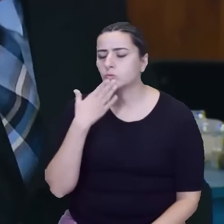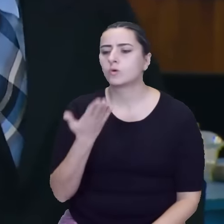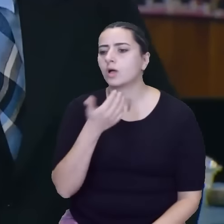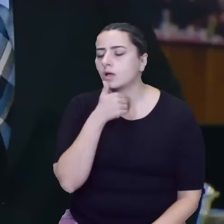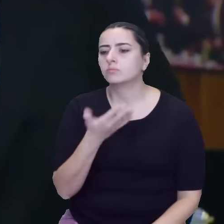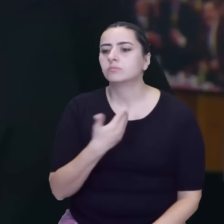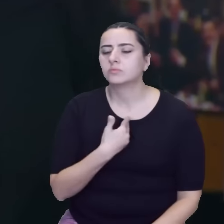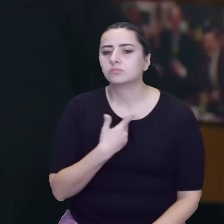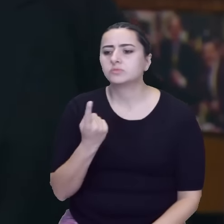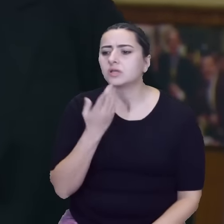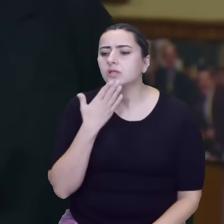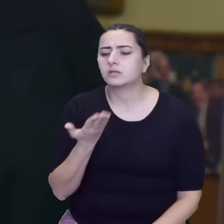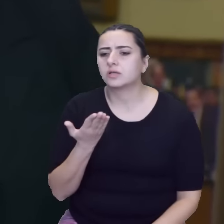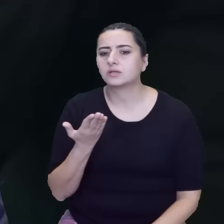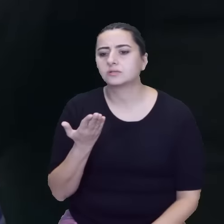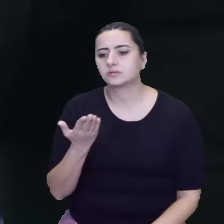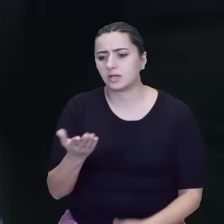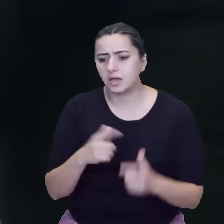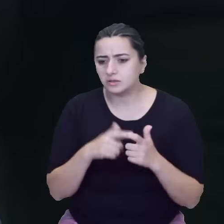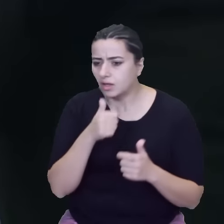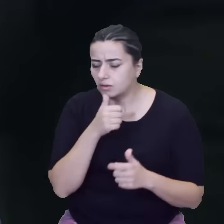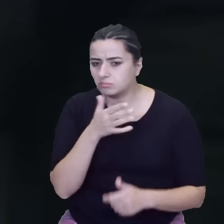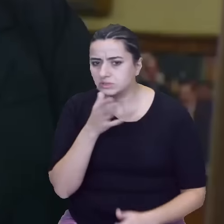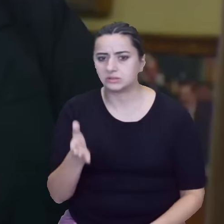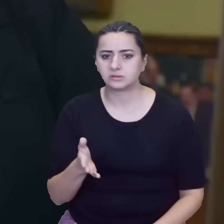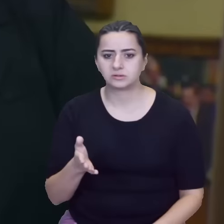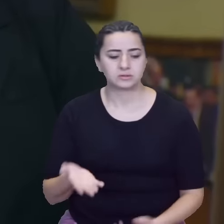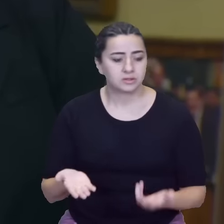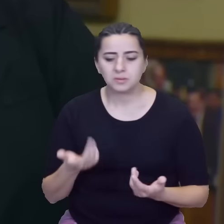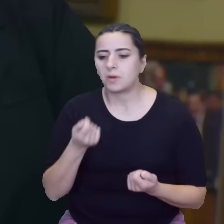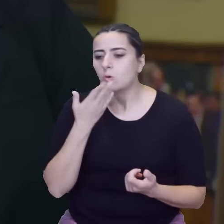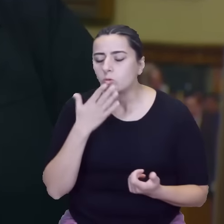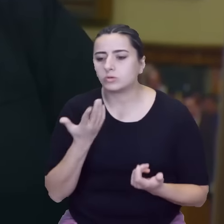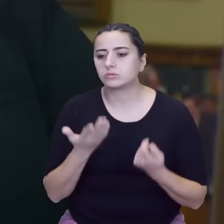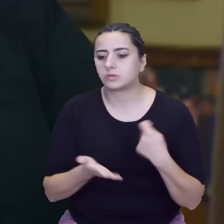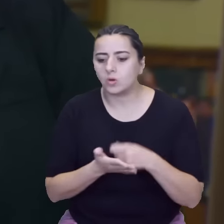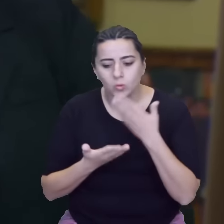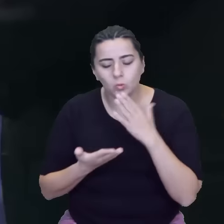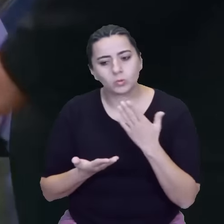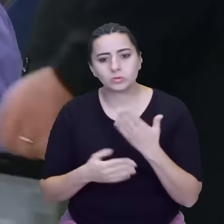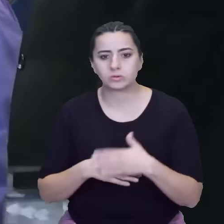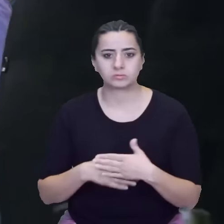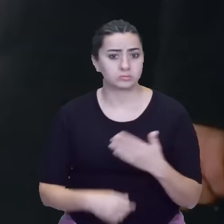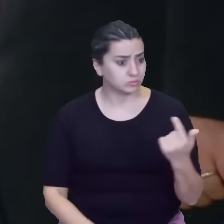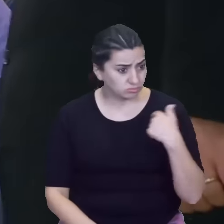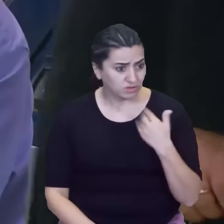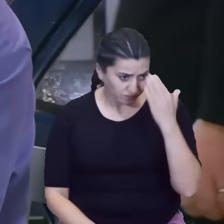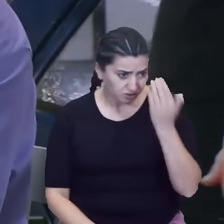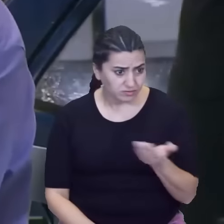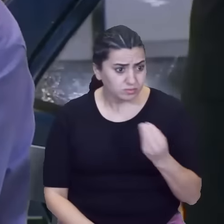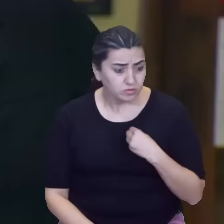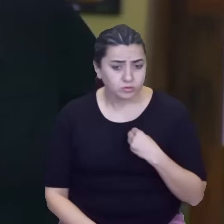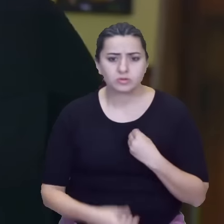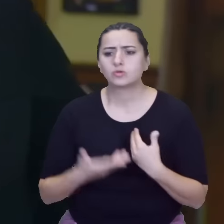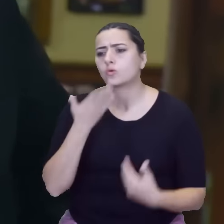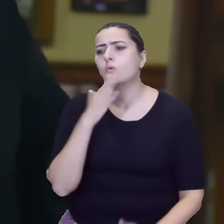niye artistlik yapayım? Şey için dedim, esnaf adamsın. Tırsarak kalktı. Hani paran yoktur, nakidin yoktur diye şey yaptım. Sen bana sadaka mı veriyorsun kardeş?